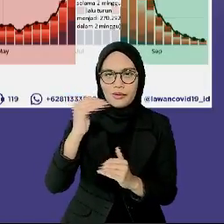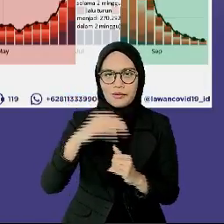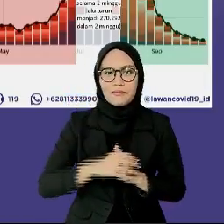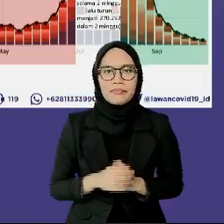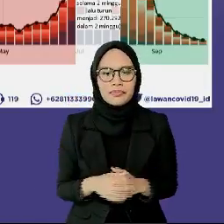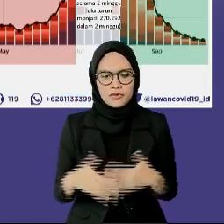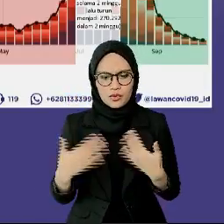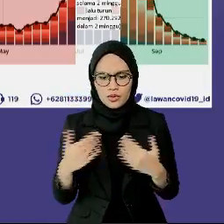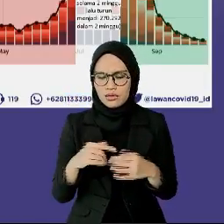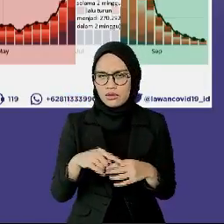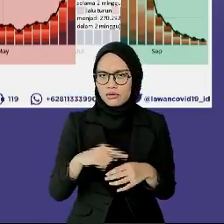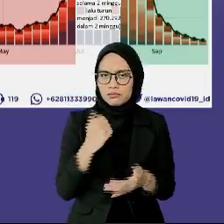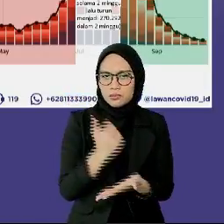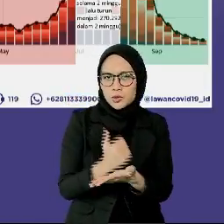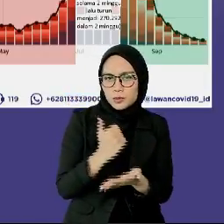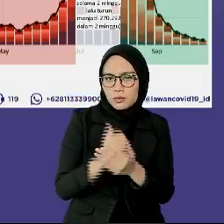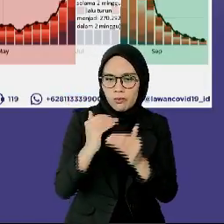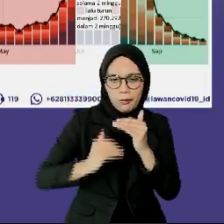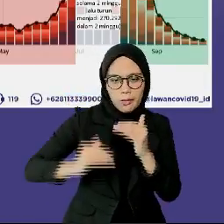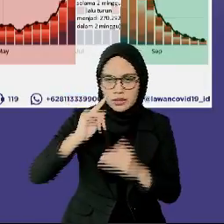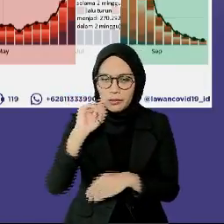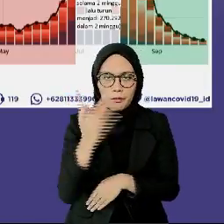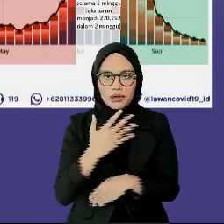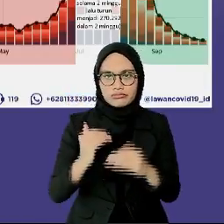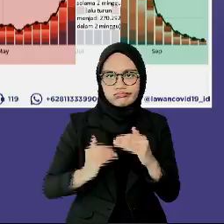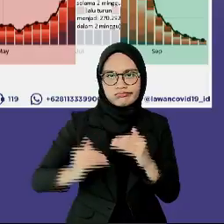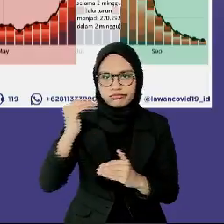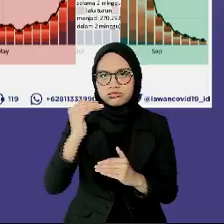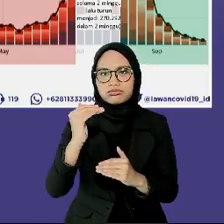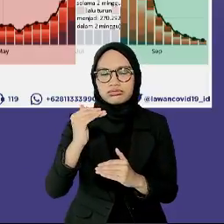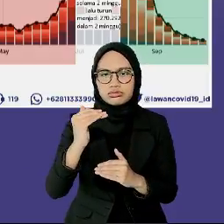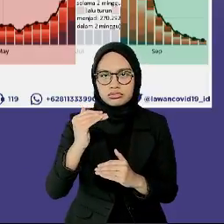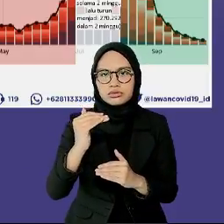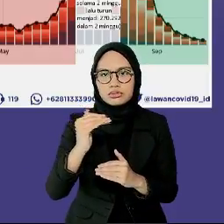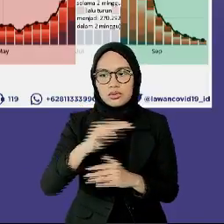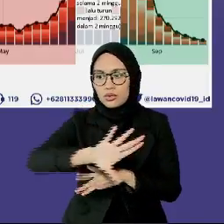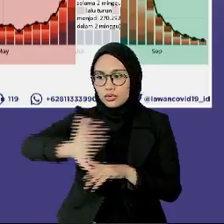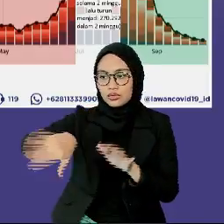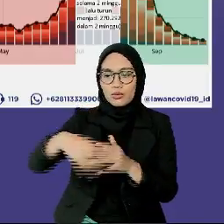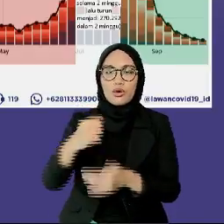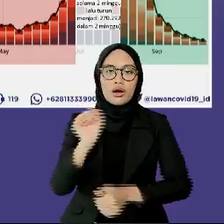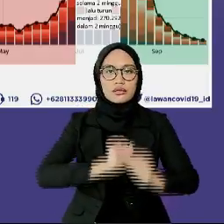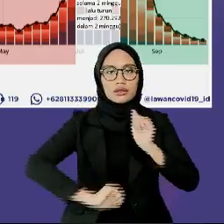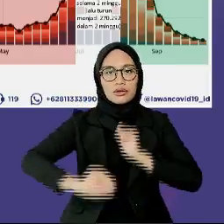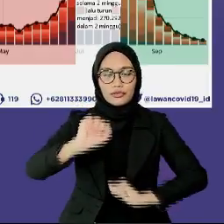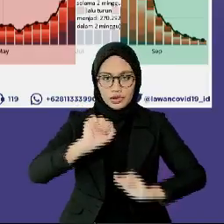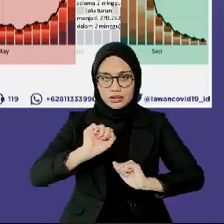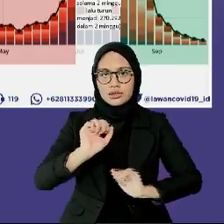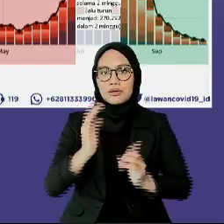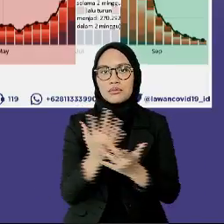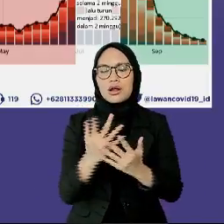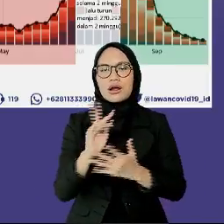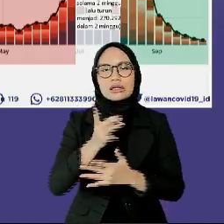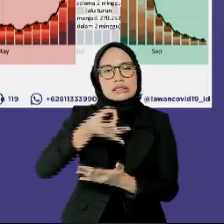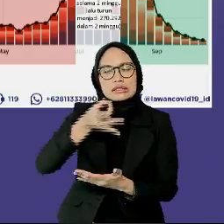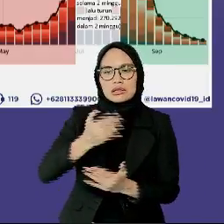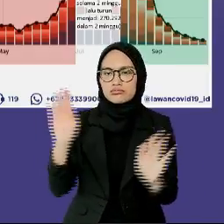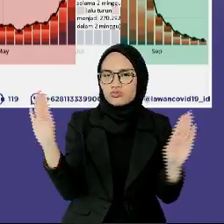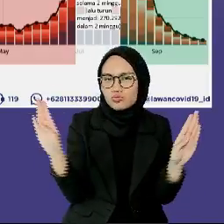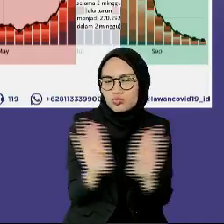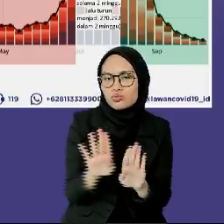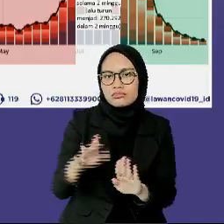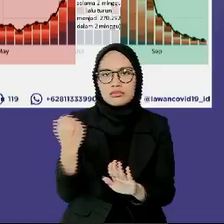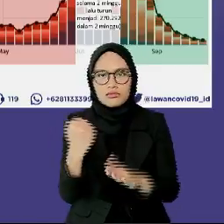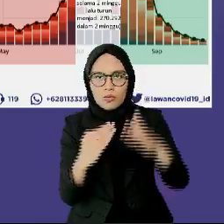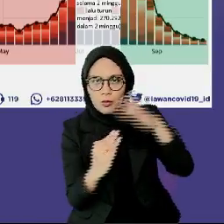signifikan tersebut, pemerintah memperketat aktivitas masyarakat melalui kebijakan PPKM darurat yang